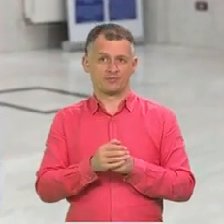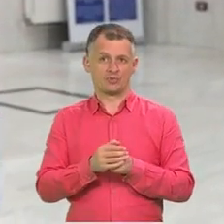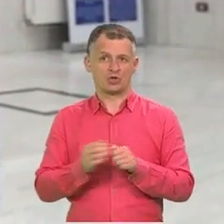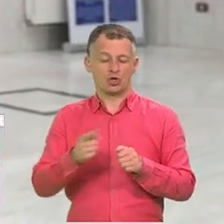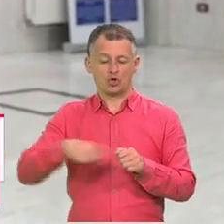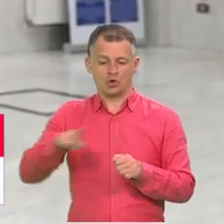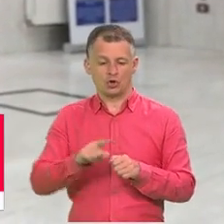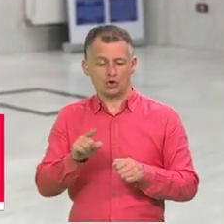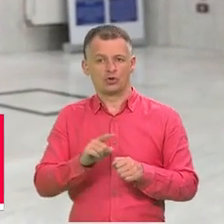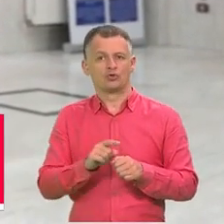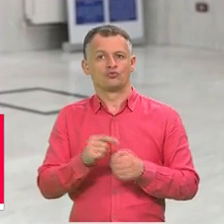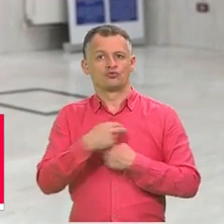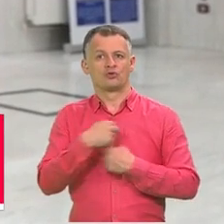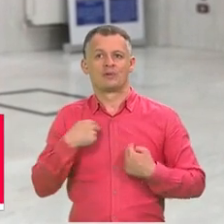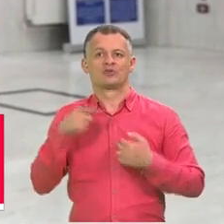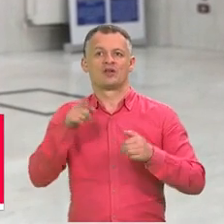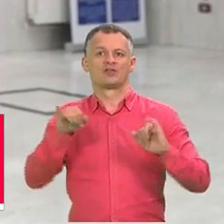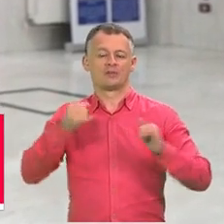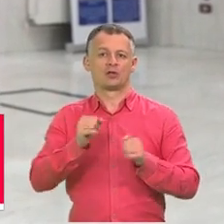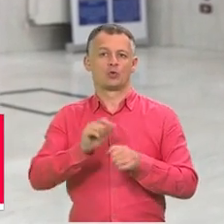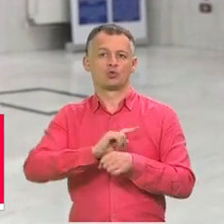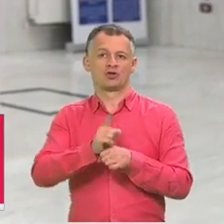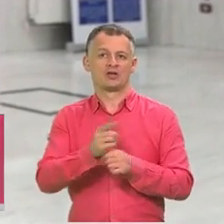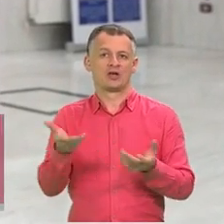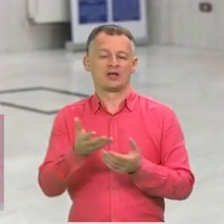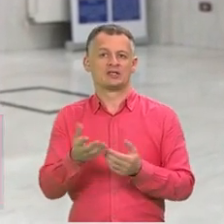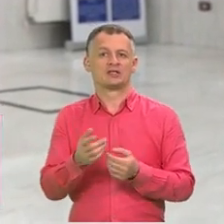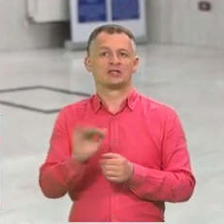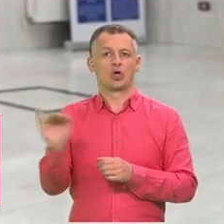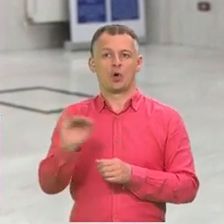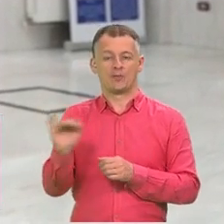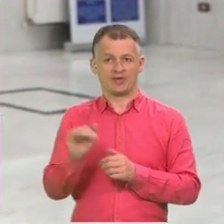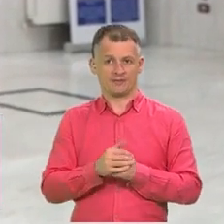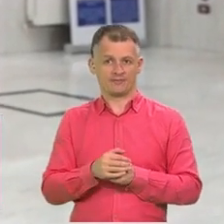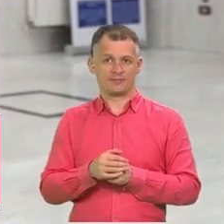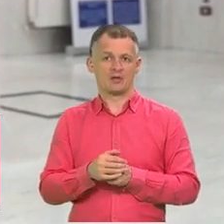numai acele cauze urgente în care sunt implicați minorii, cauzele privind măsurile preventive,